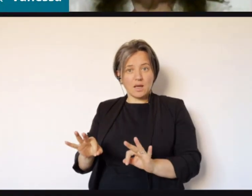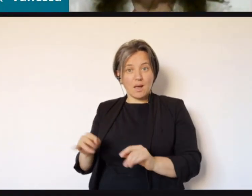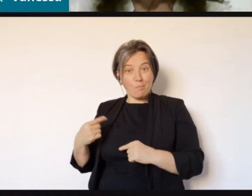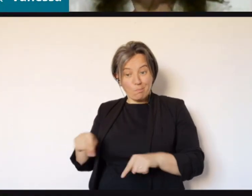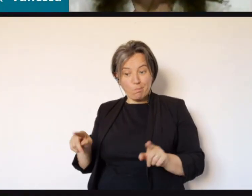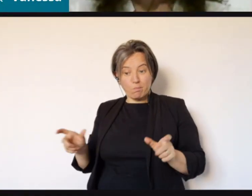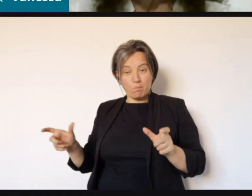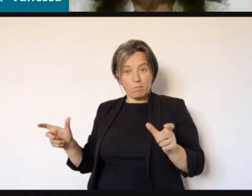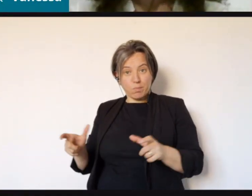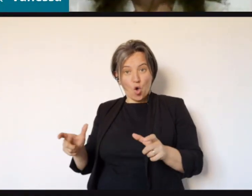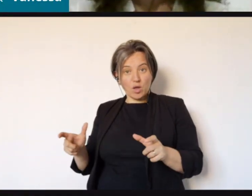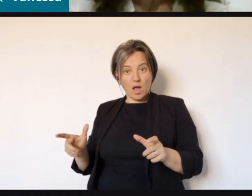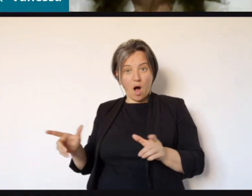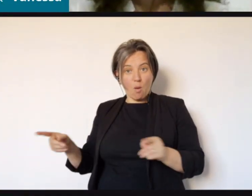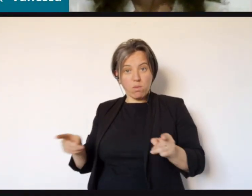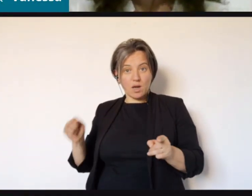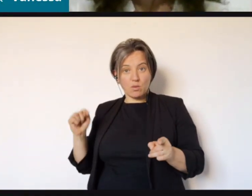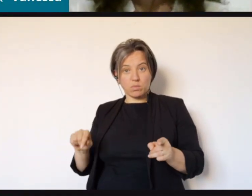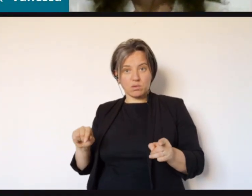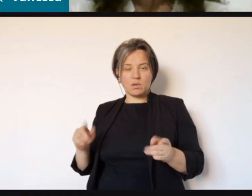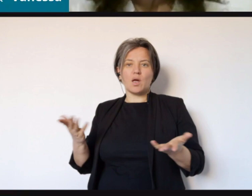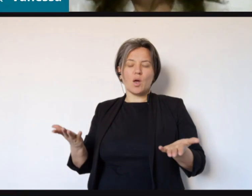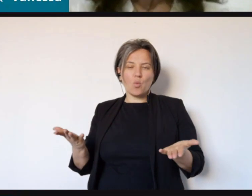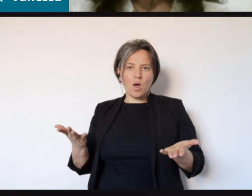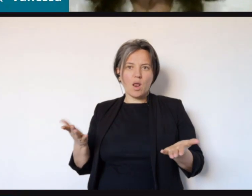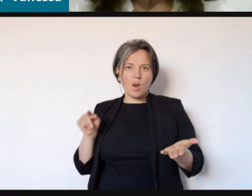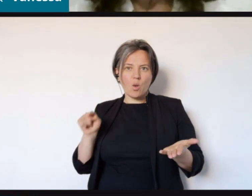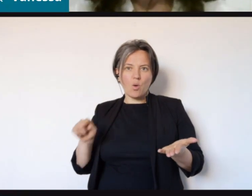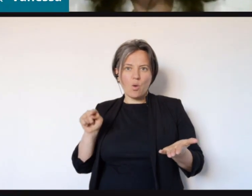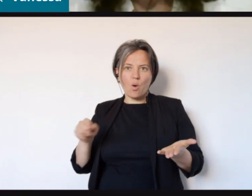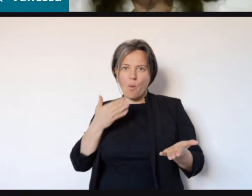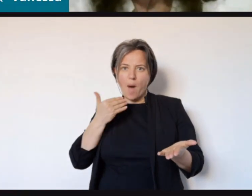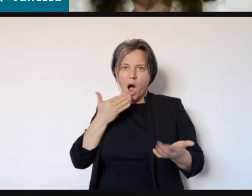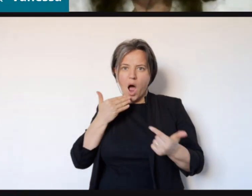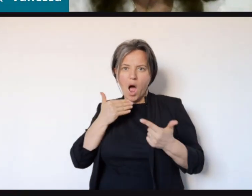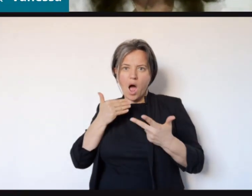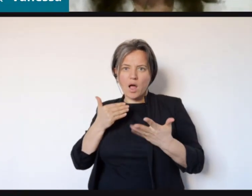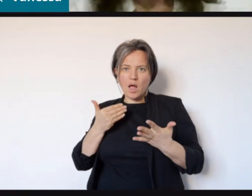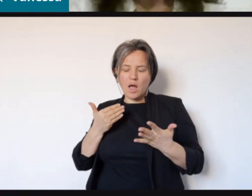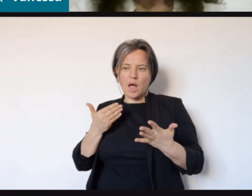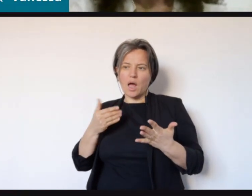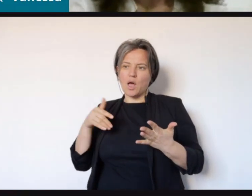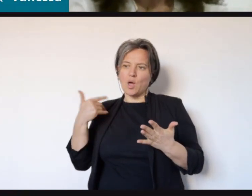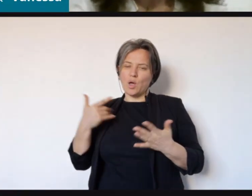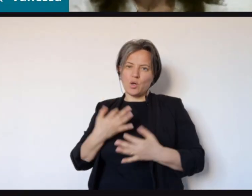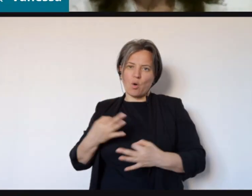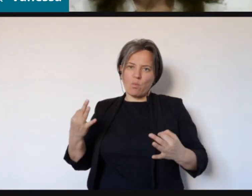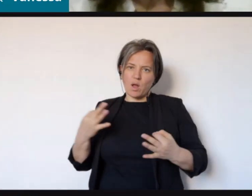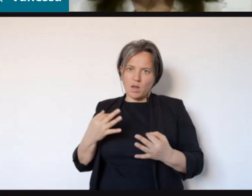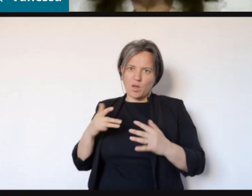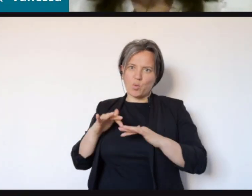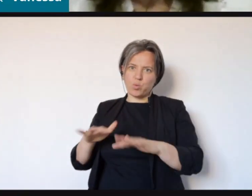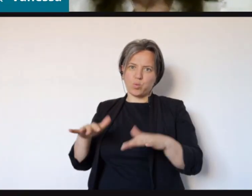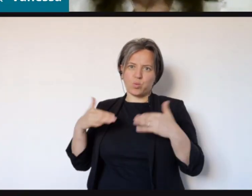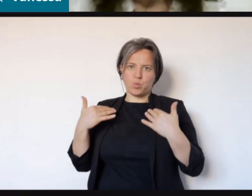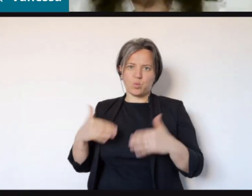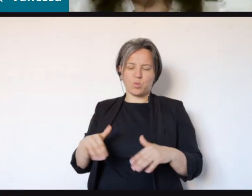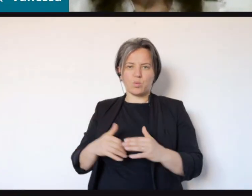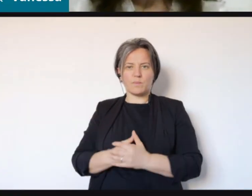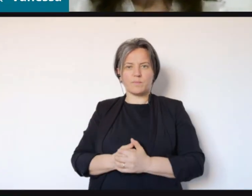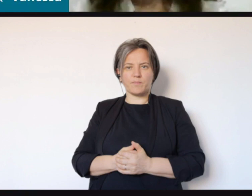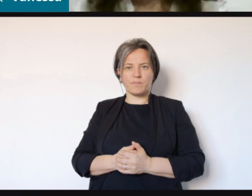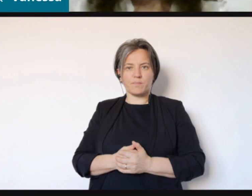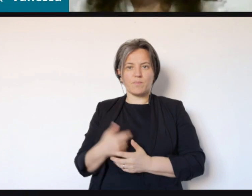e questo incide nella normalità e nel tempo ordinario,